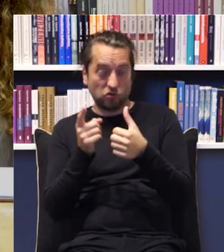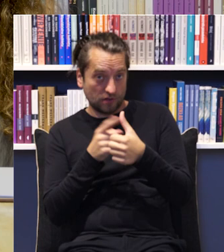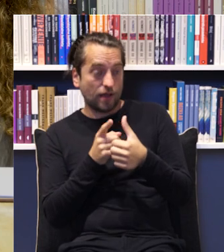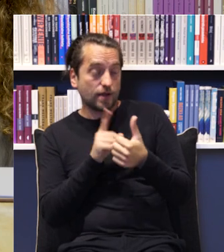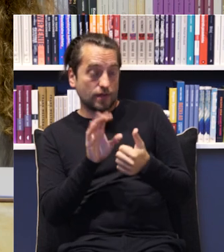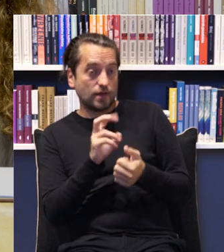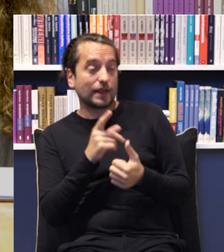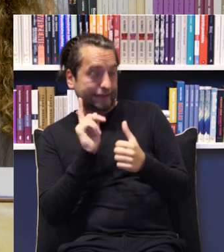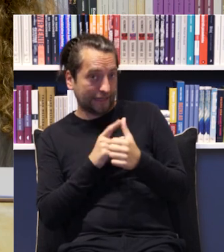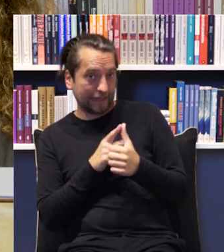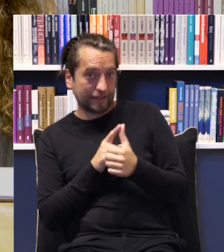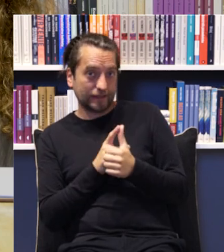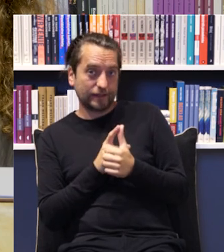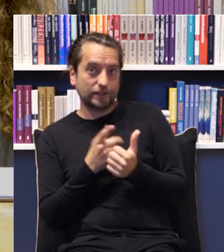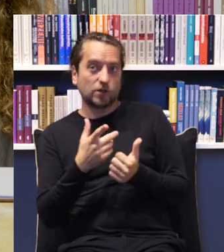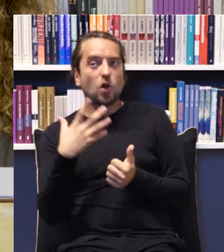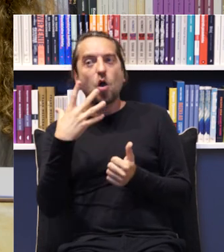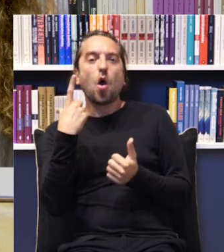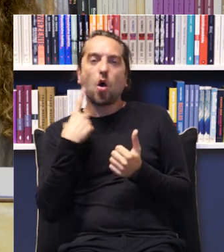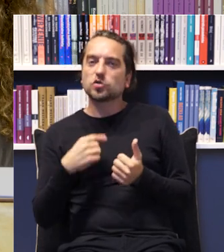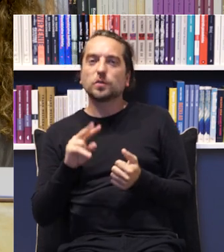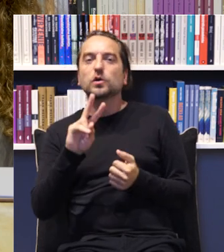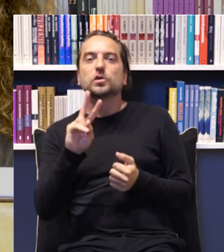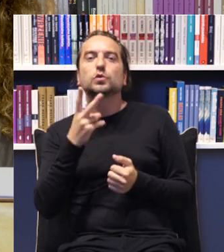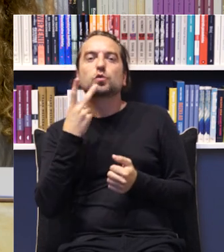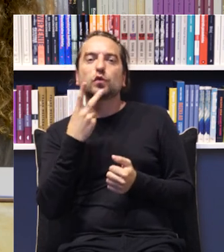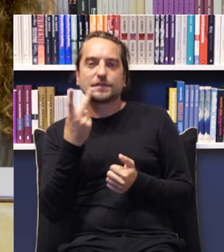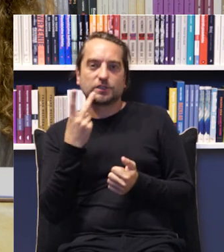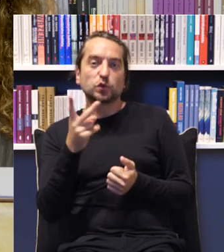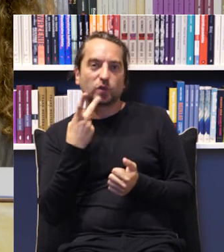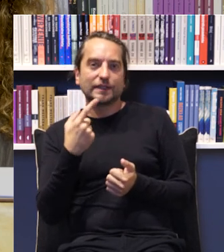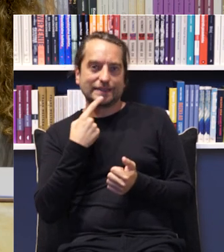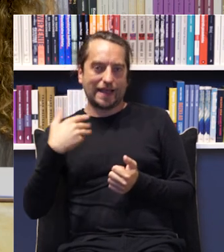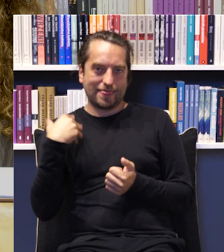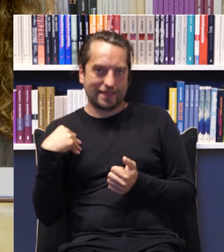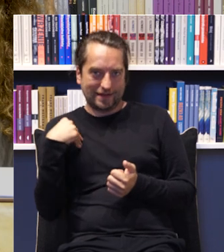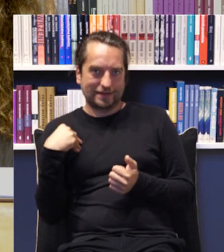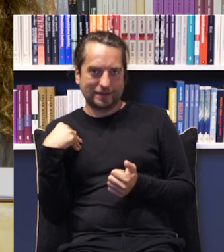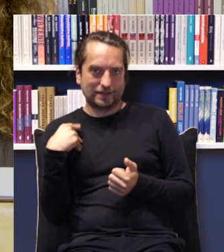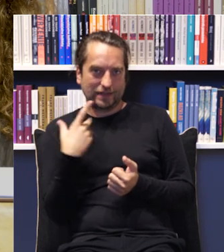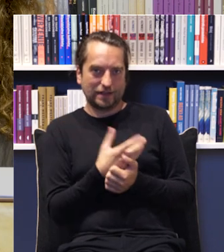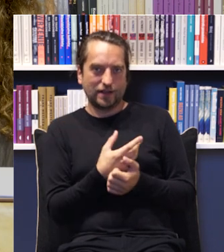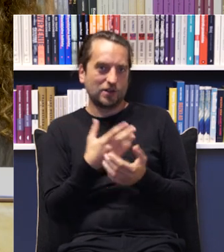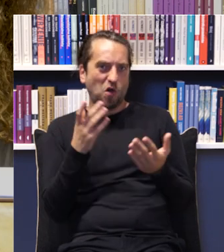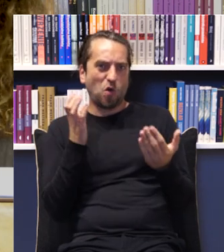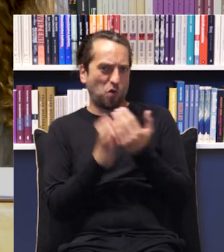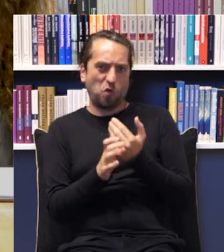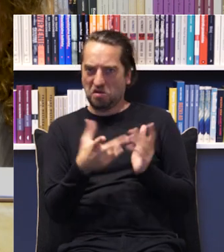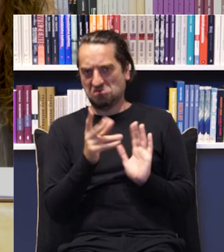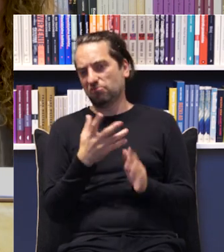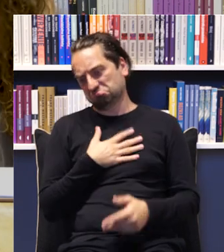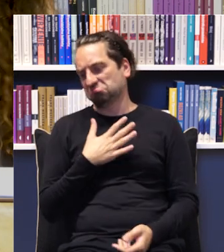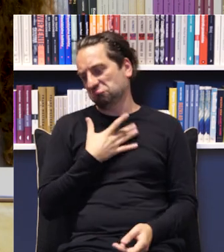też jest, jak mówimy o osobach, dla których angielski jest drugim językiem, to po prostu te wulgaryzmy tak nie uderzają tak mocno, no nie?